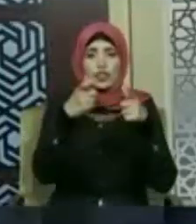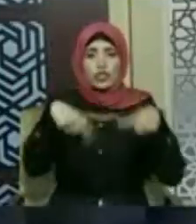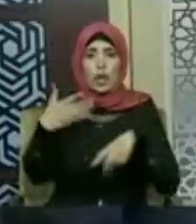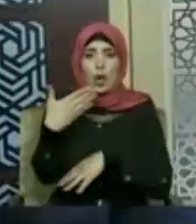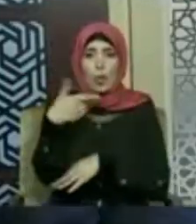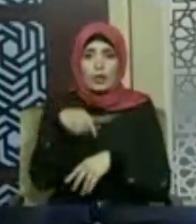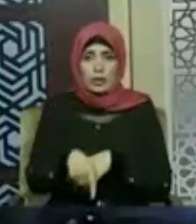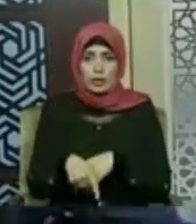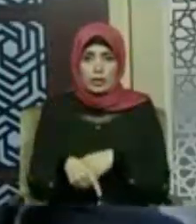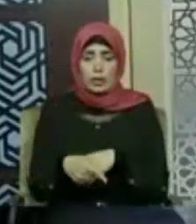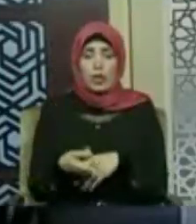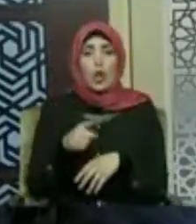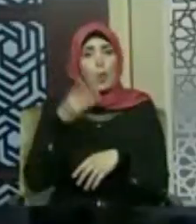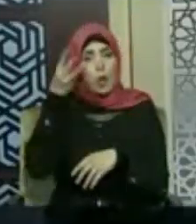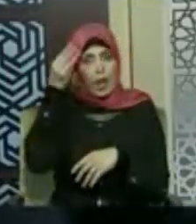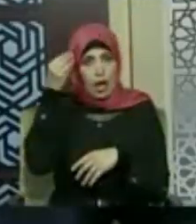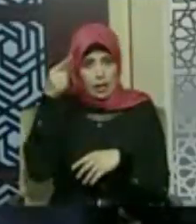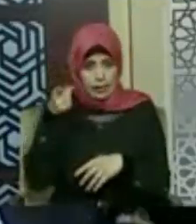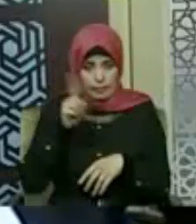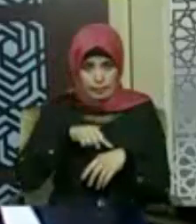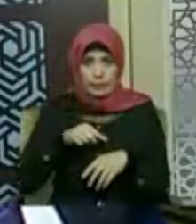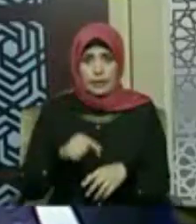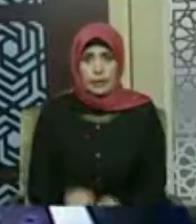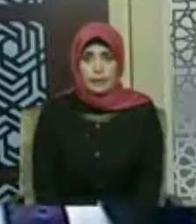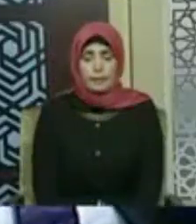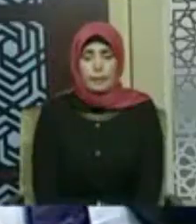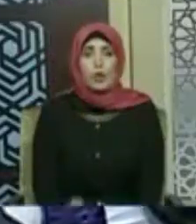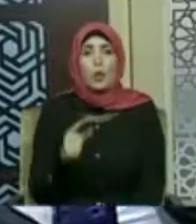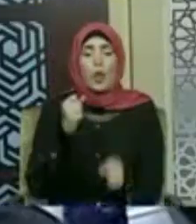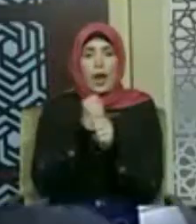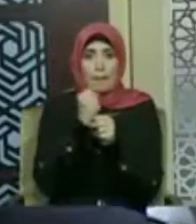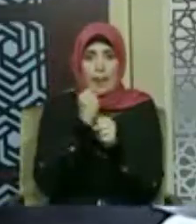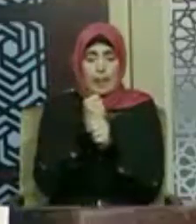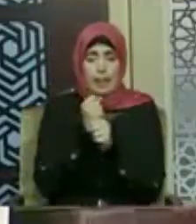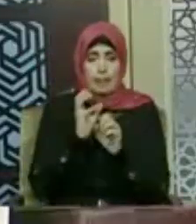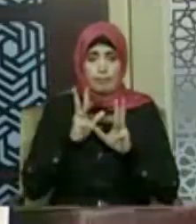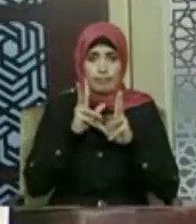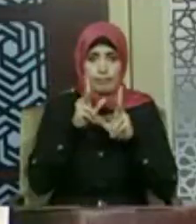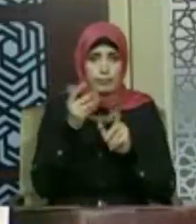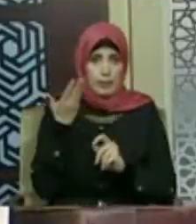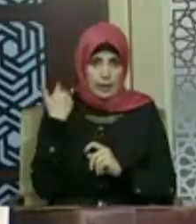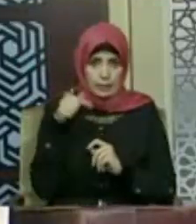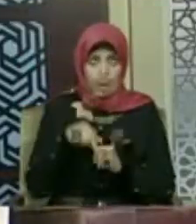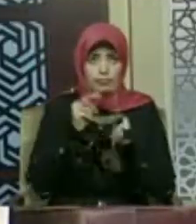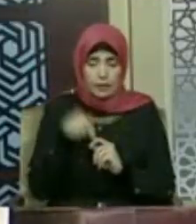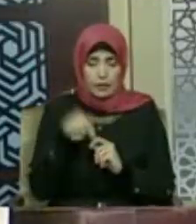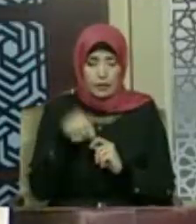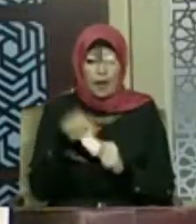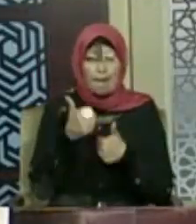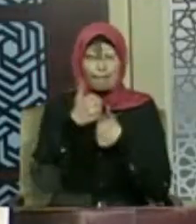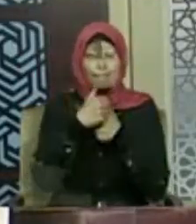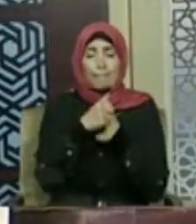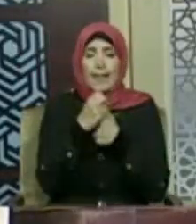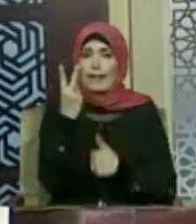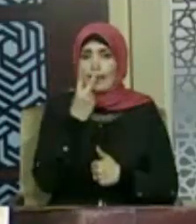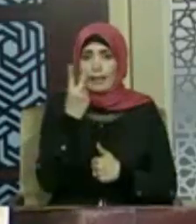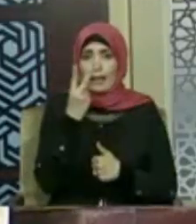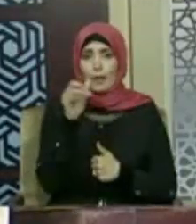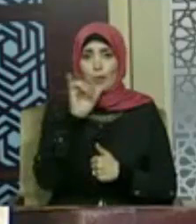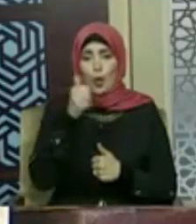والعلم والعمل. بقي أمران أختم بهما